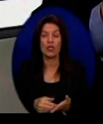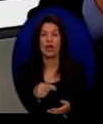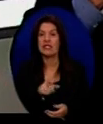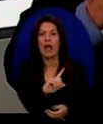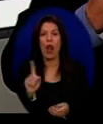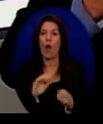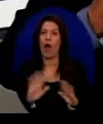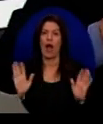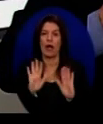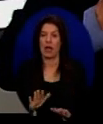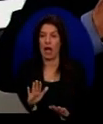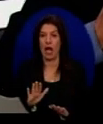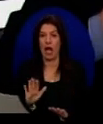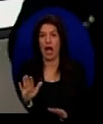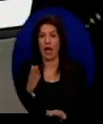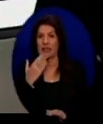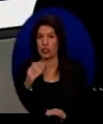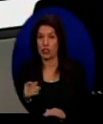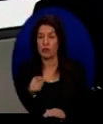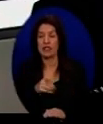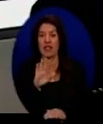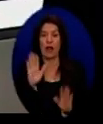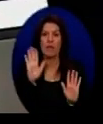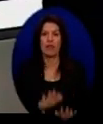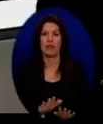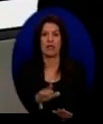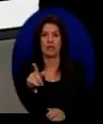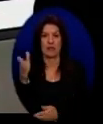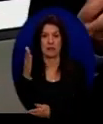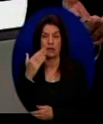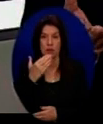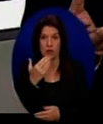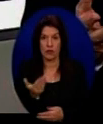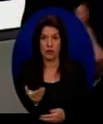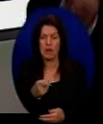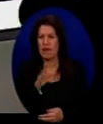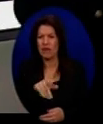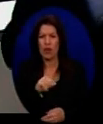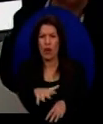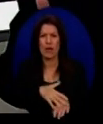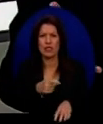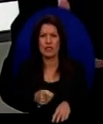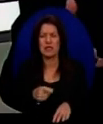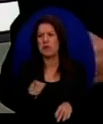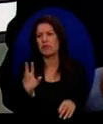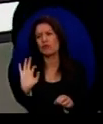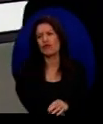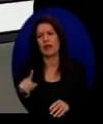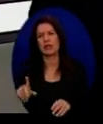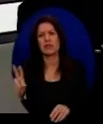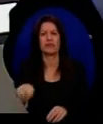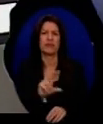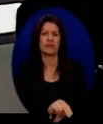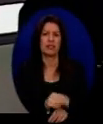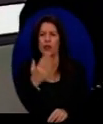כל אנטי-ישראליות, שאצלם גולשת לאנטישמיות. הם אולי אפילו לא מרגישים בזה, אצלם זה כבר היינוח, אוקיי?